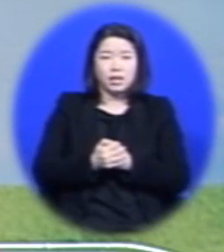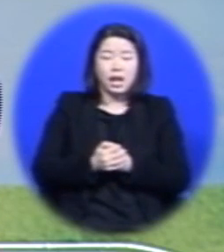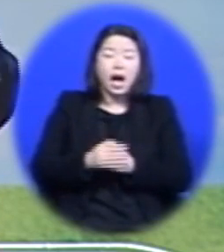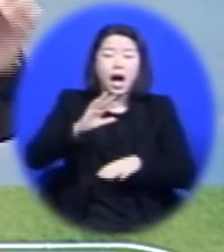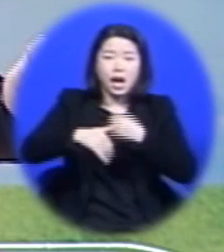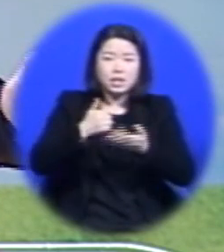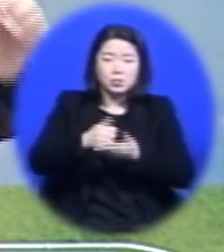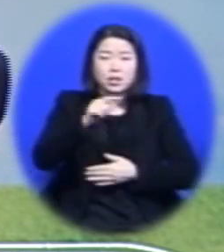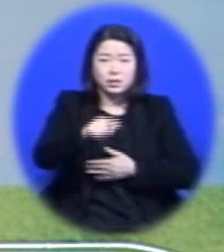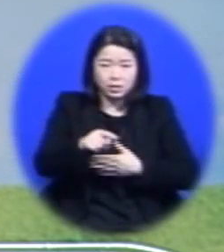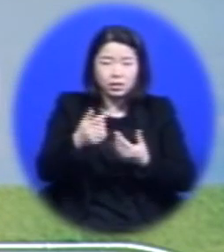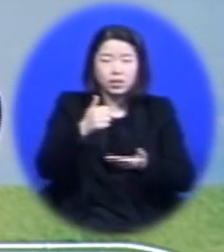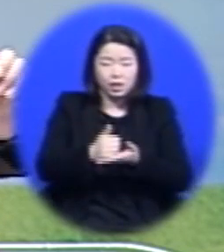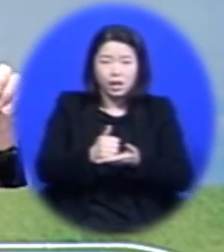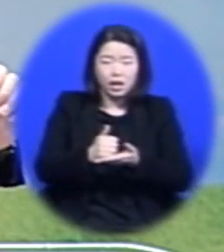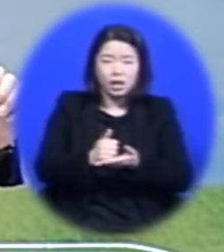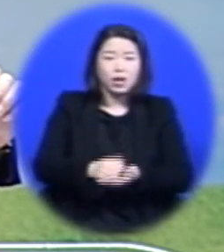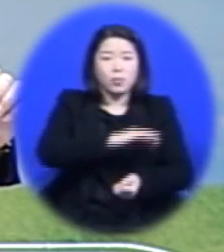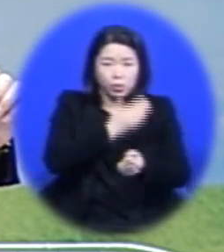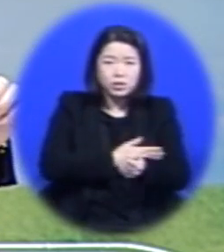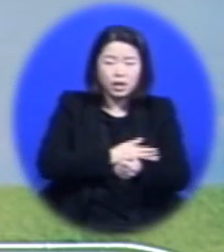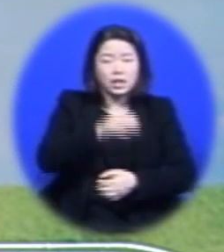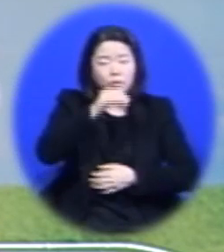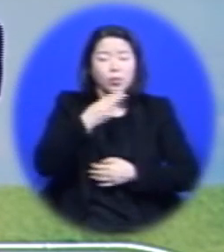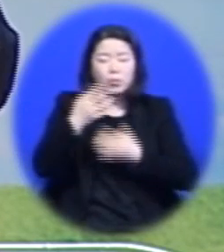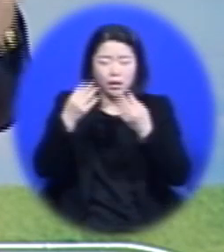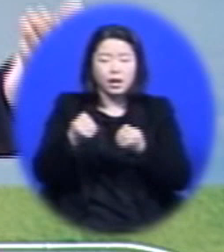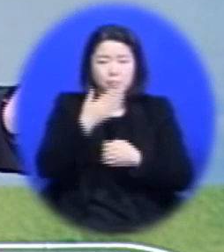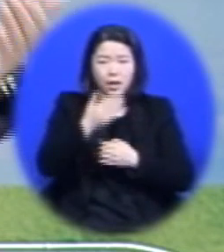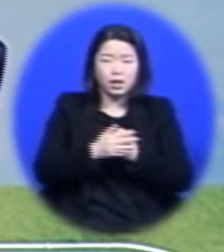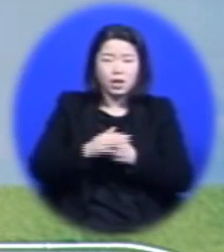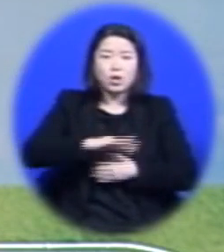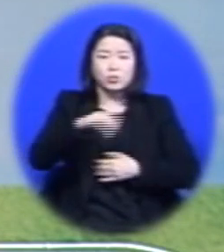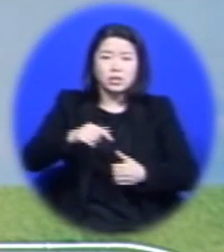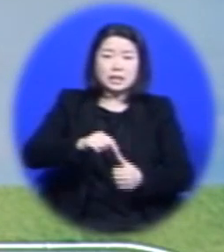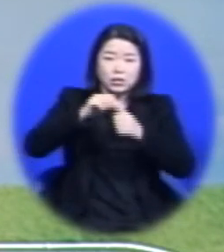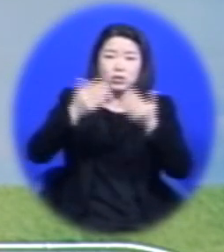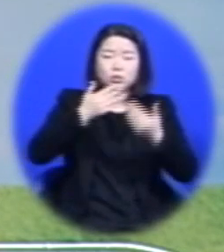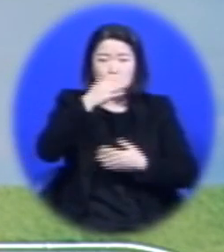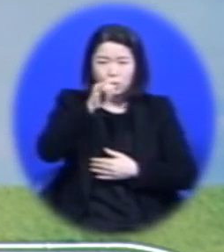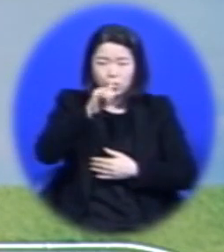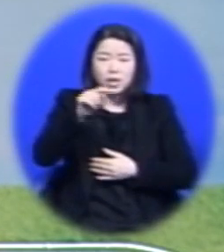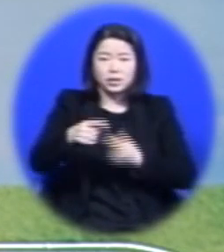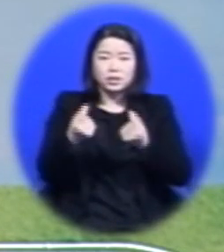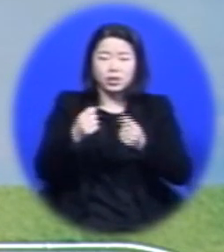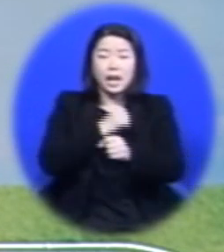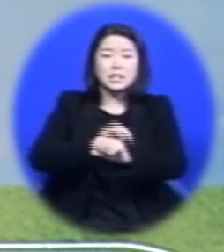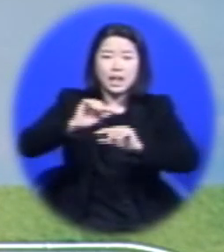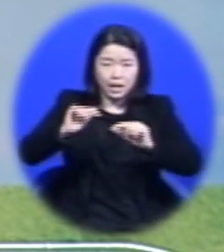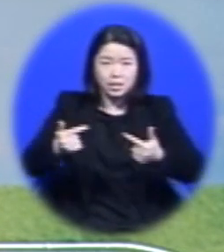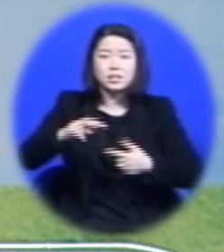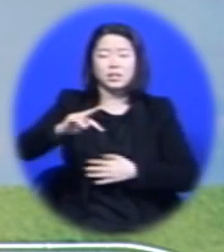하나님은 그렇게 하실 곤도 안하실 권도 있으시다 하나님은 능히 우리를 건져 내 쓸 수 있지만 그렇게 하지 아니 하실 지라도